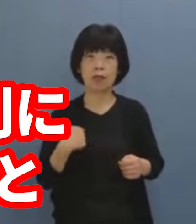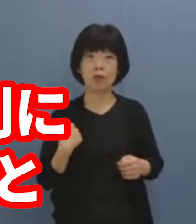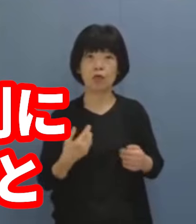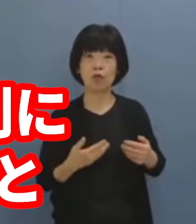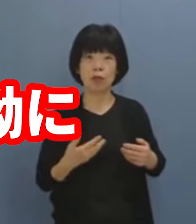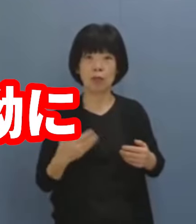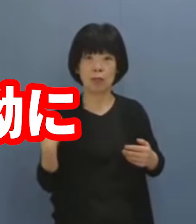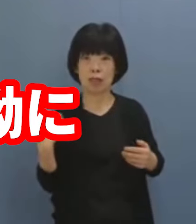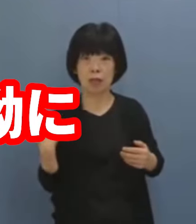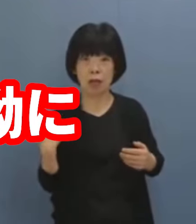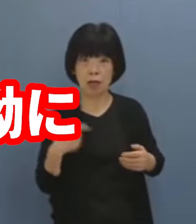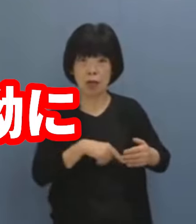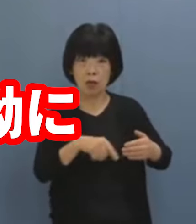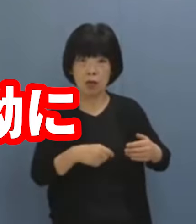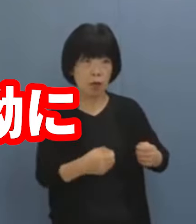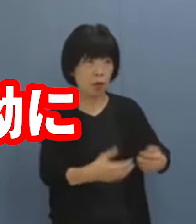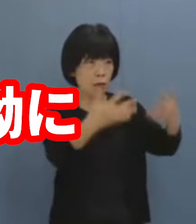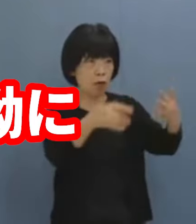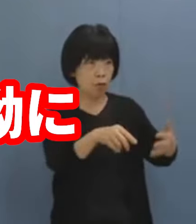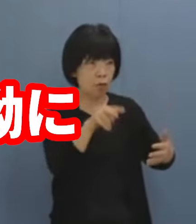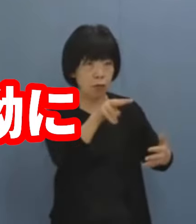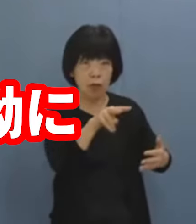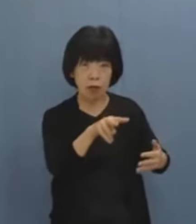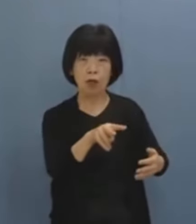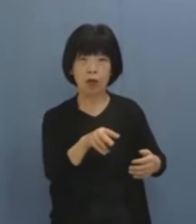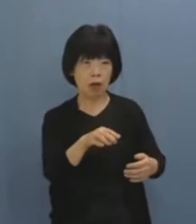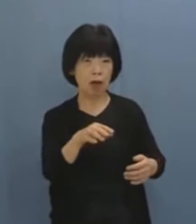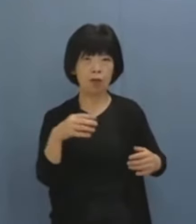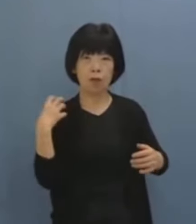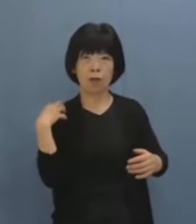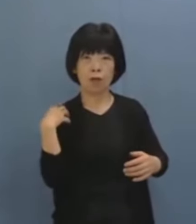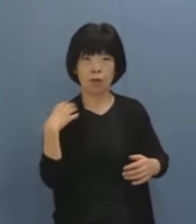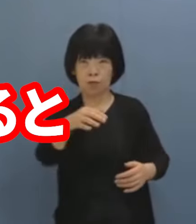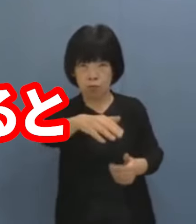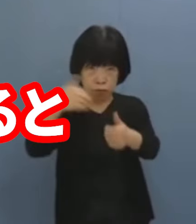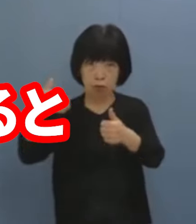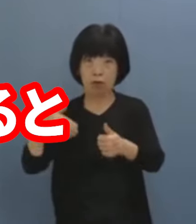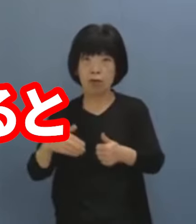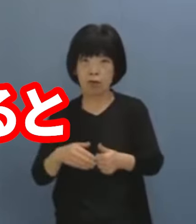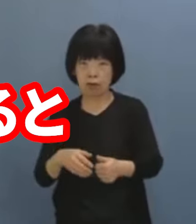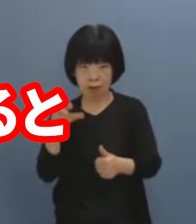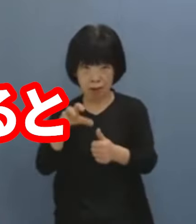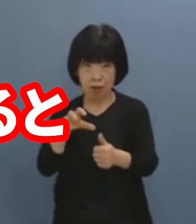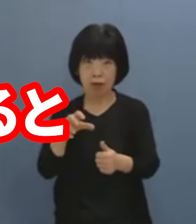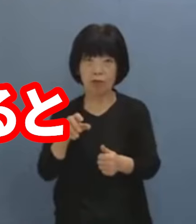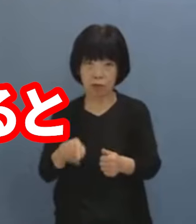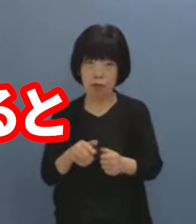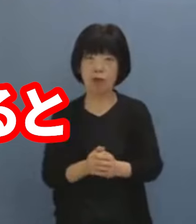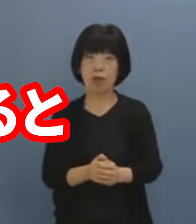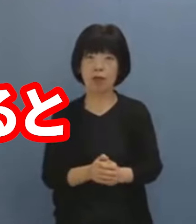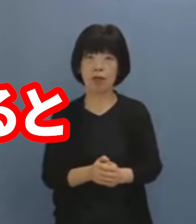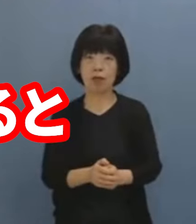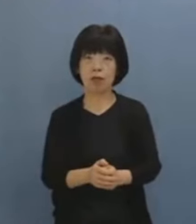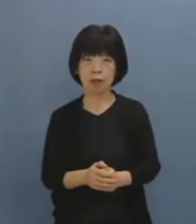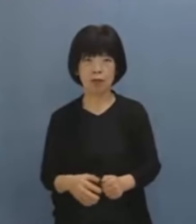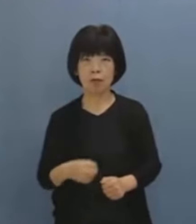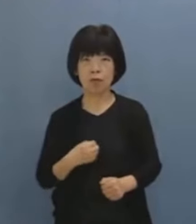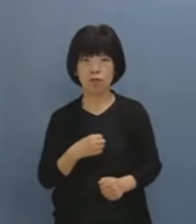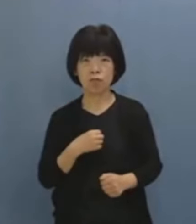評判になったら聞いてないと担当者を呼びつけて必要に責め立てる、で気に入らないことがあると机を叩いて激怒する